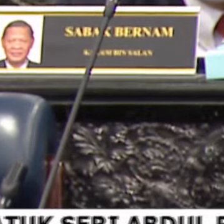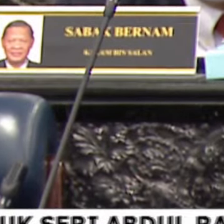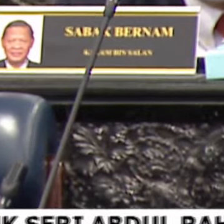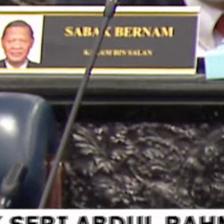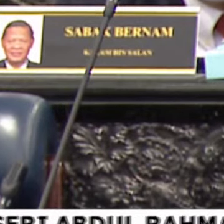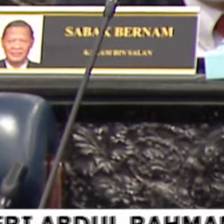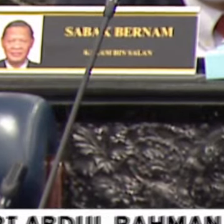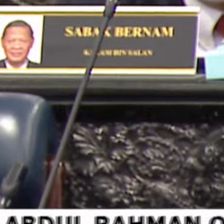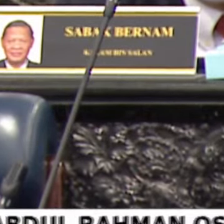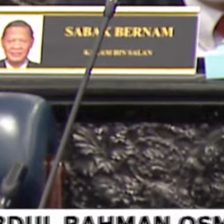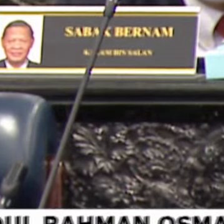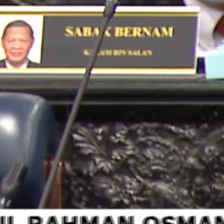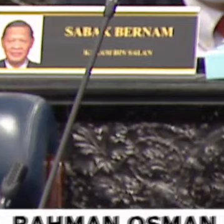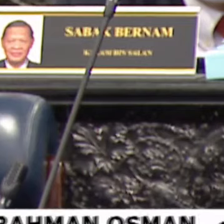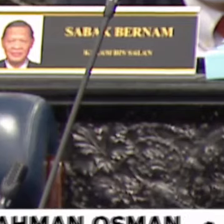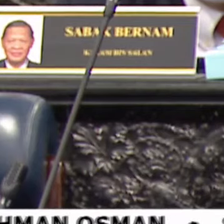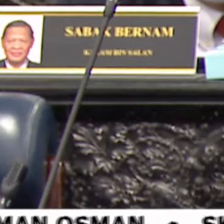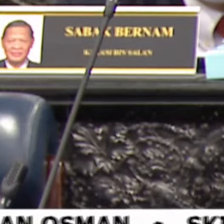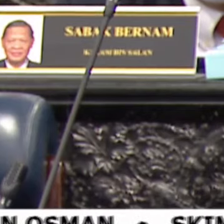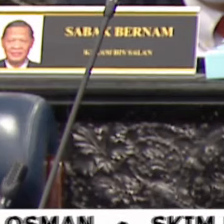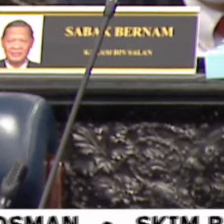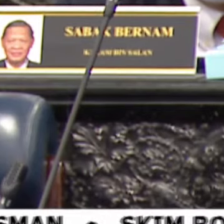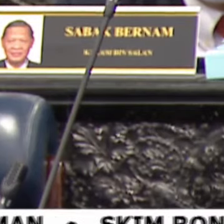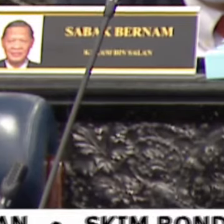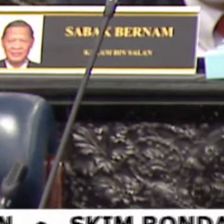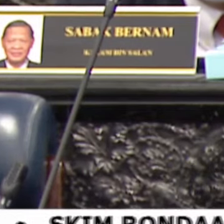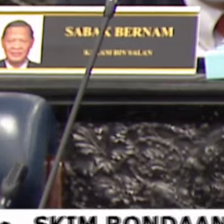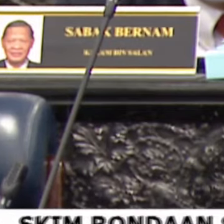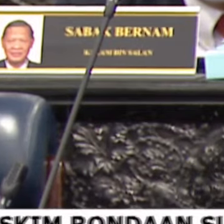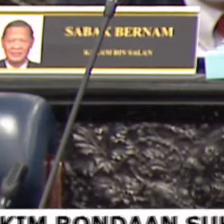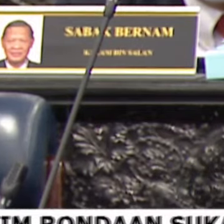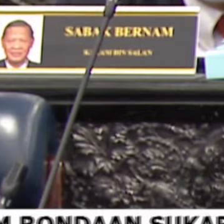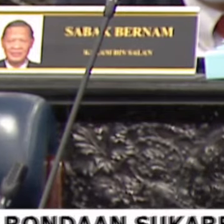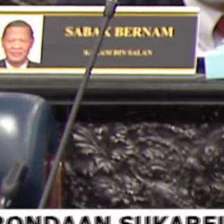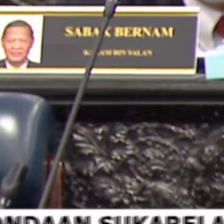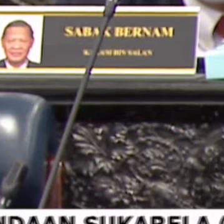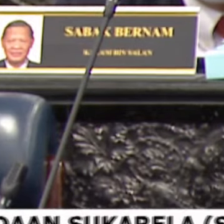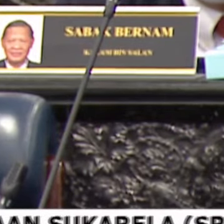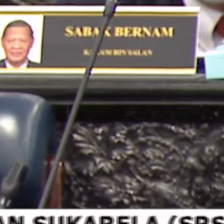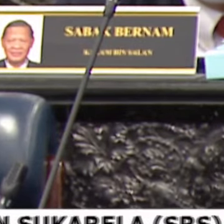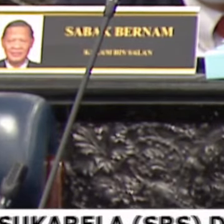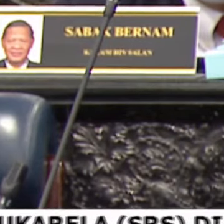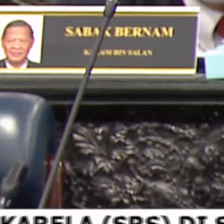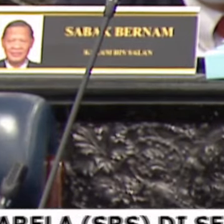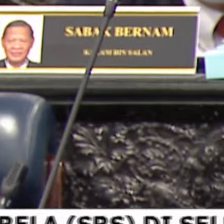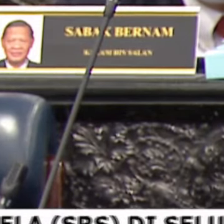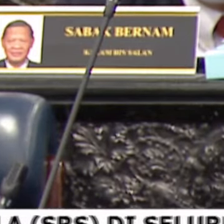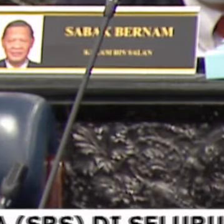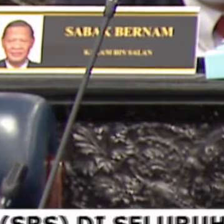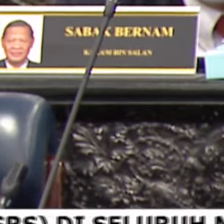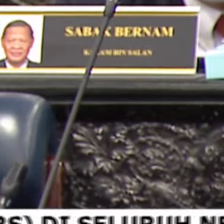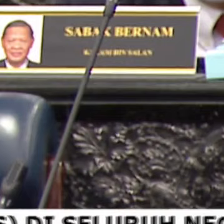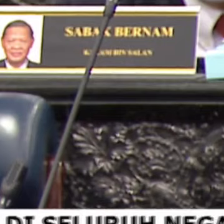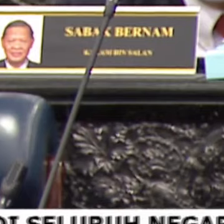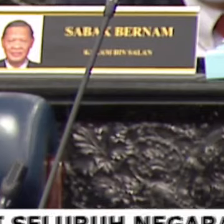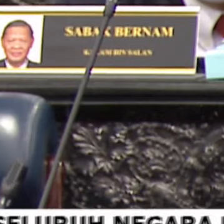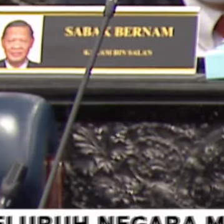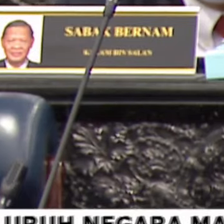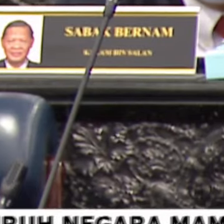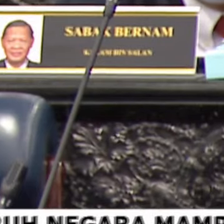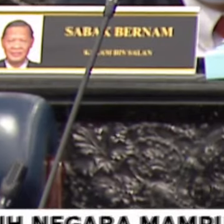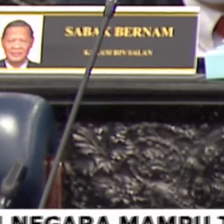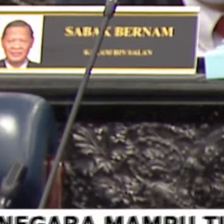Kalau Yang Berhormat Menteri diberi kuasa untuk melantik, sudah tentulah dia akan melantik orang-orang yang berkepentingan